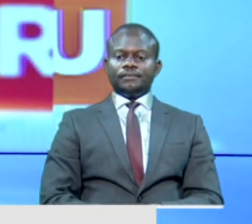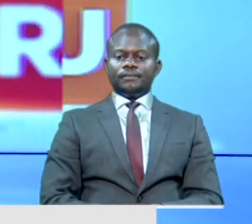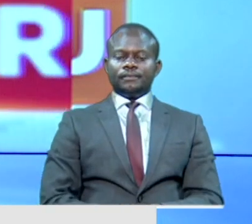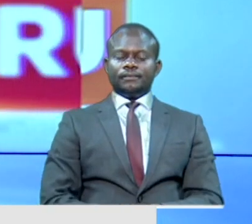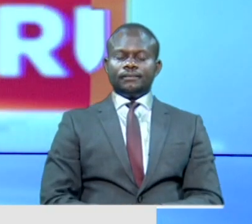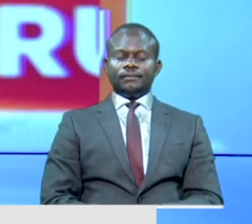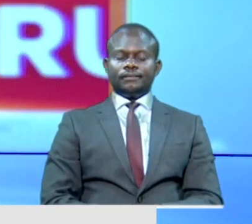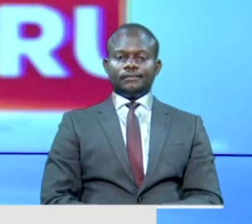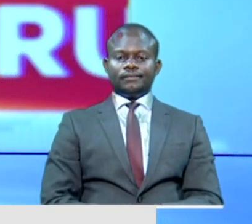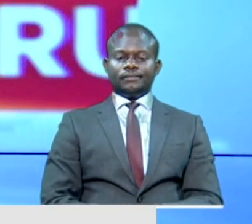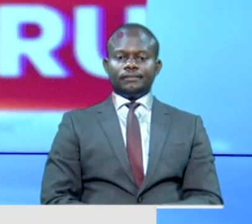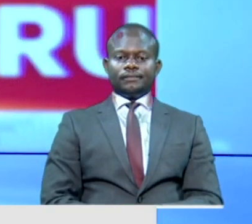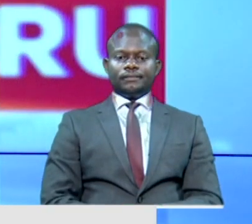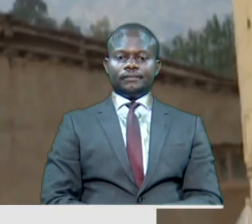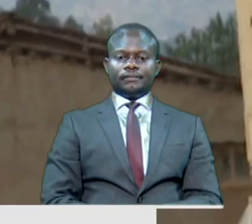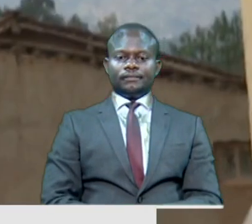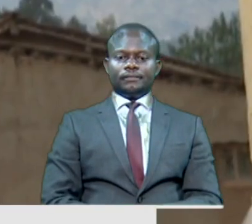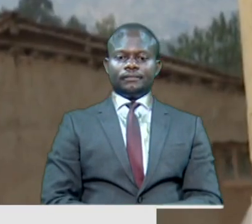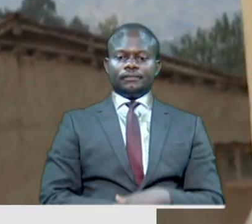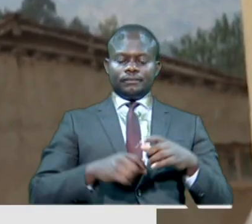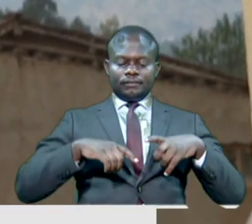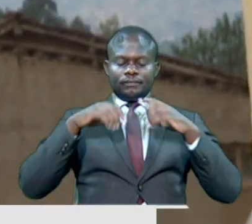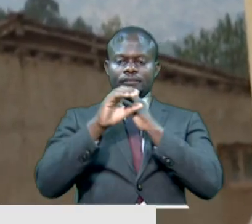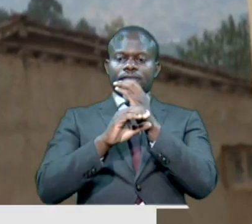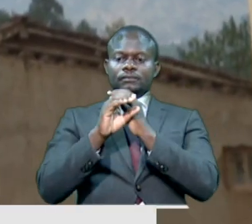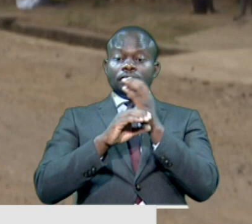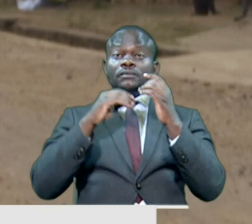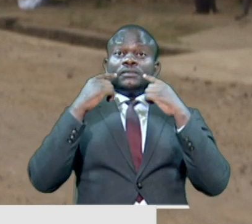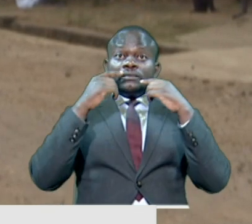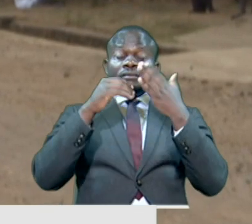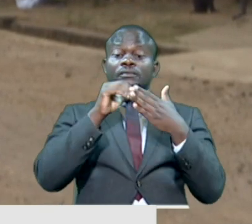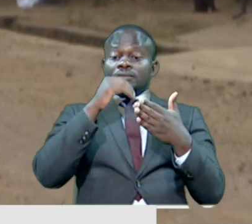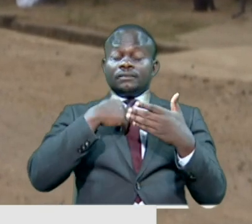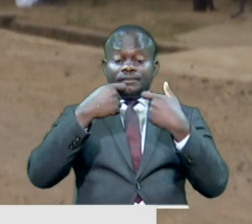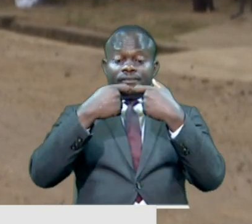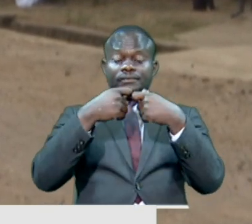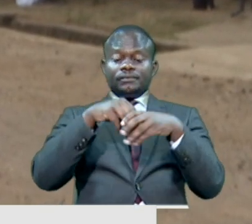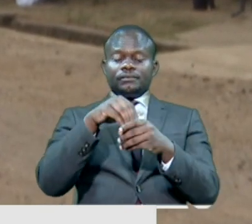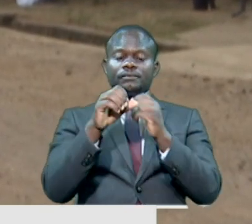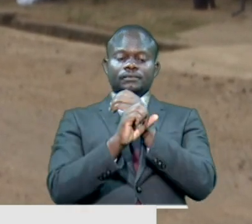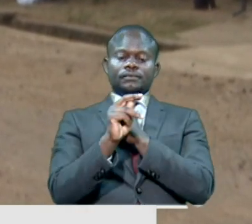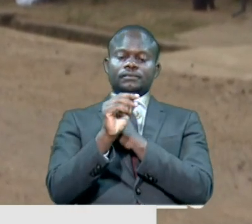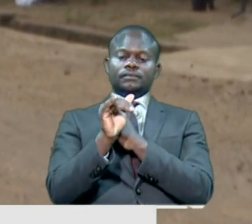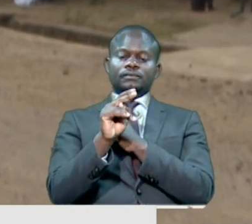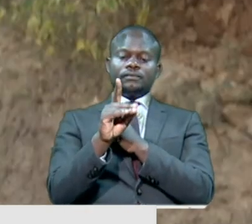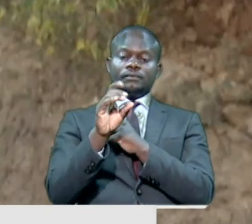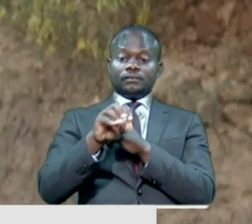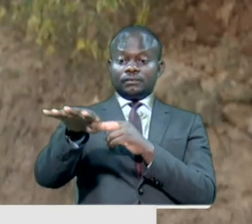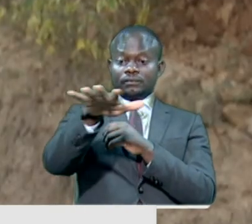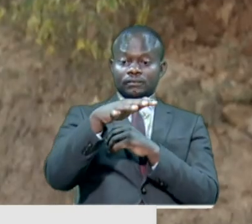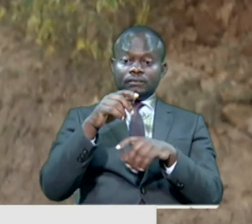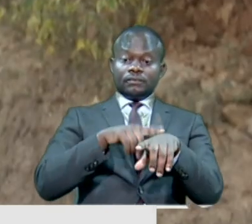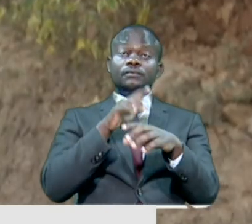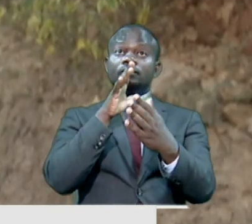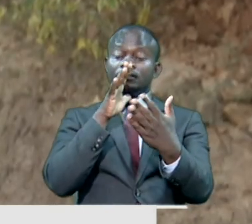Vianney Nshimiyimana abatuye utugari dutaka amashanyarazi bari mu murenge wa Nyundo Abaho bavuga ko igihe